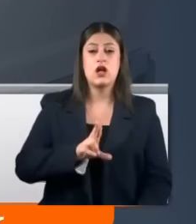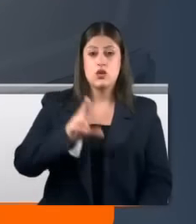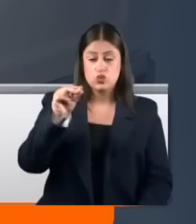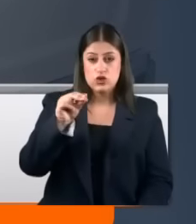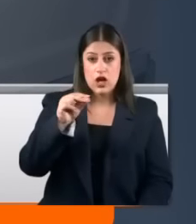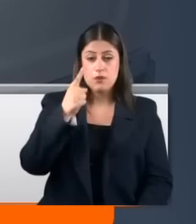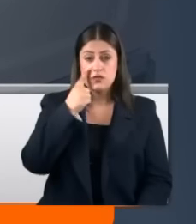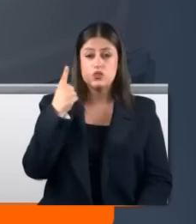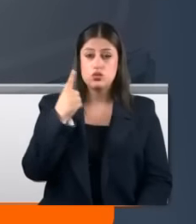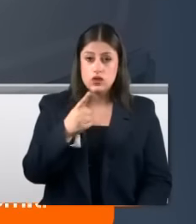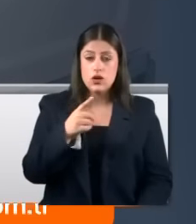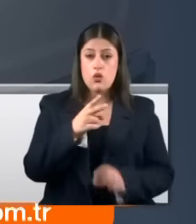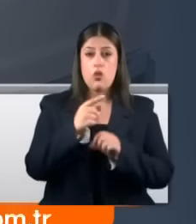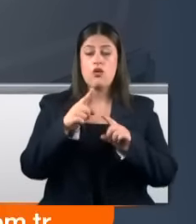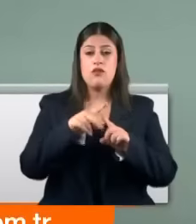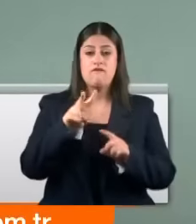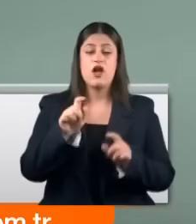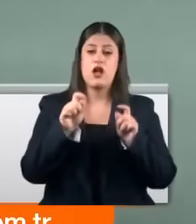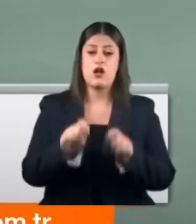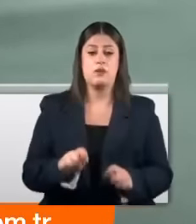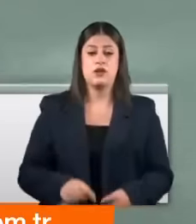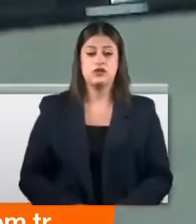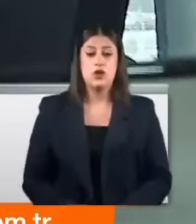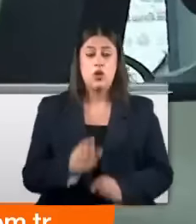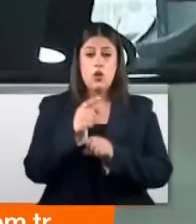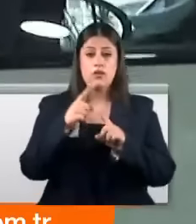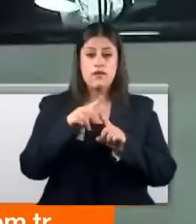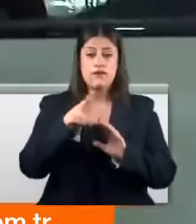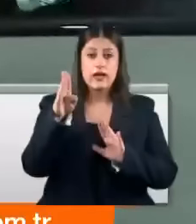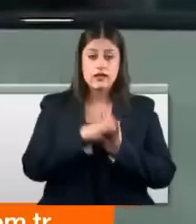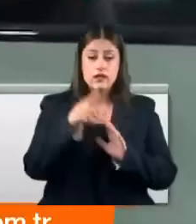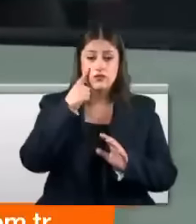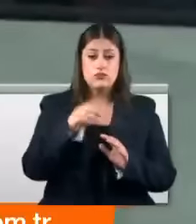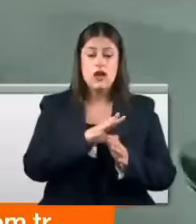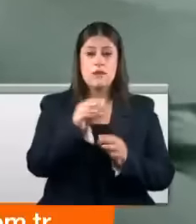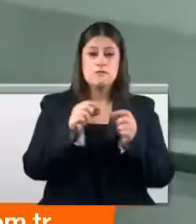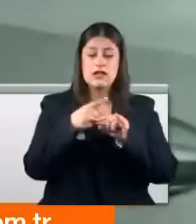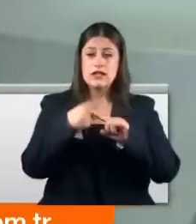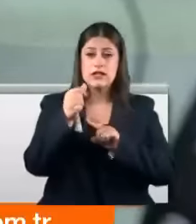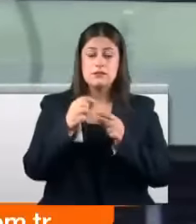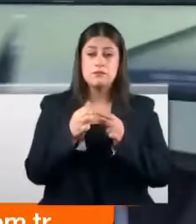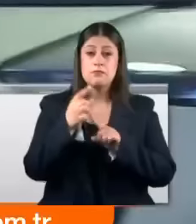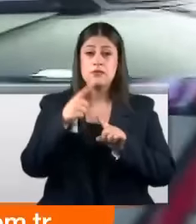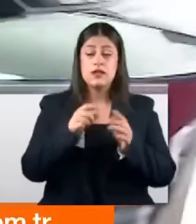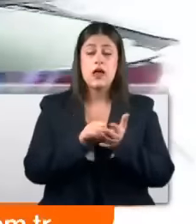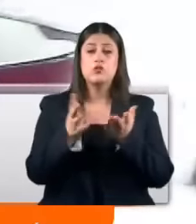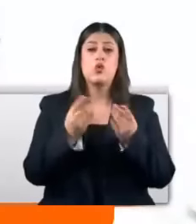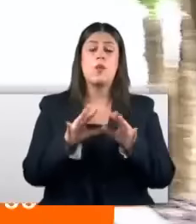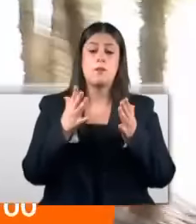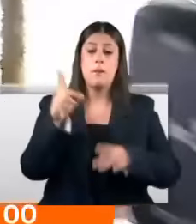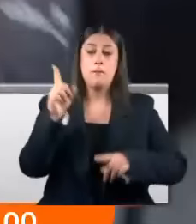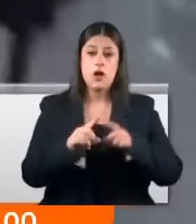ise %70 ÖTV uygulanacak. ÖTV indirimi tüm şarj edilebilir hibrit araçları kapsamıyor. Bazı markaların